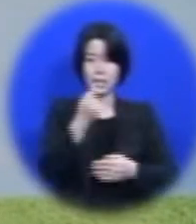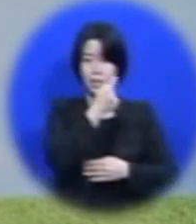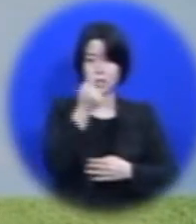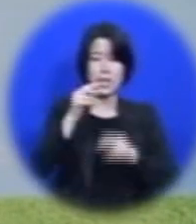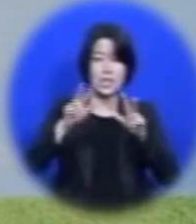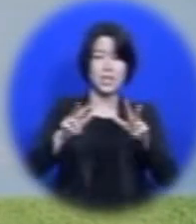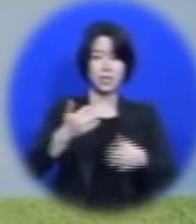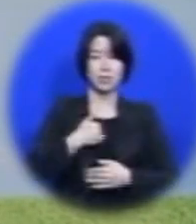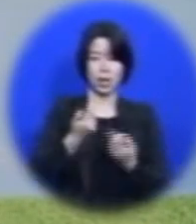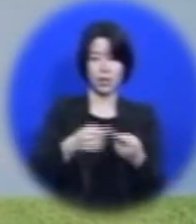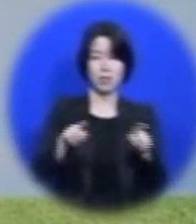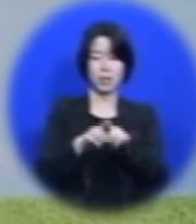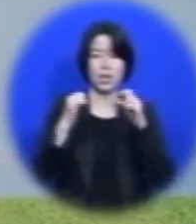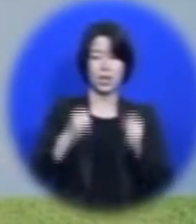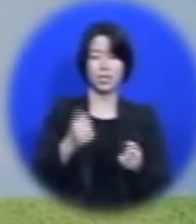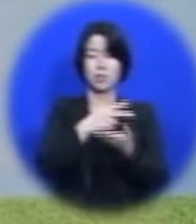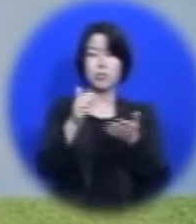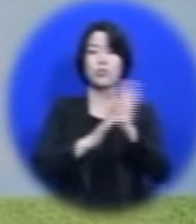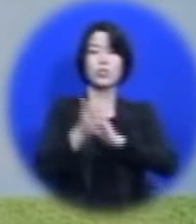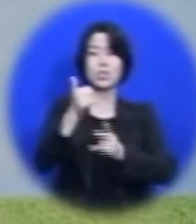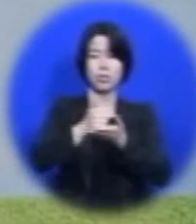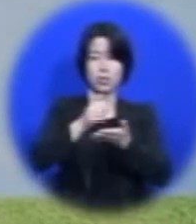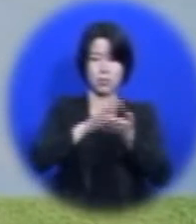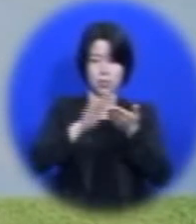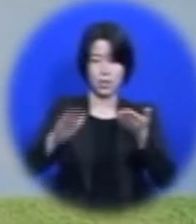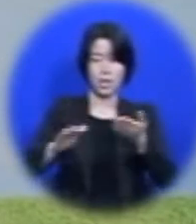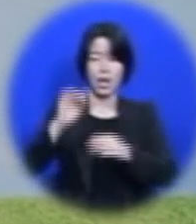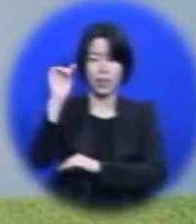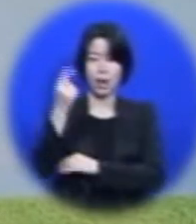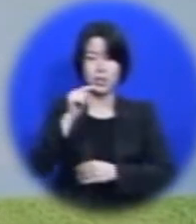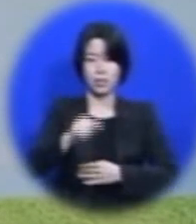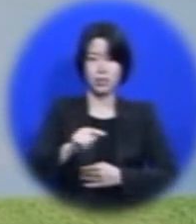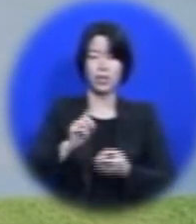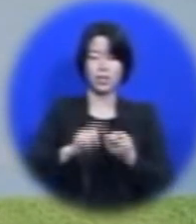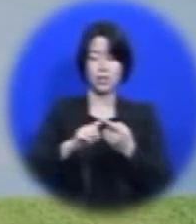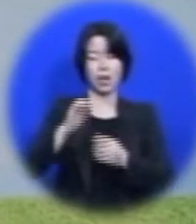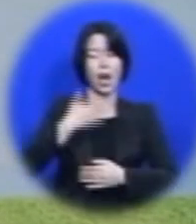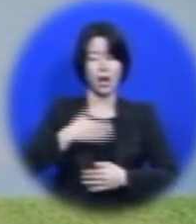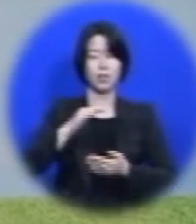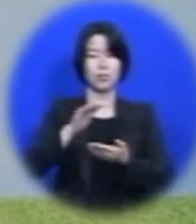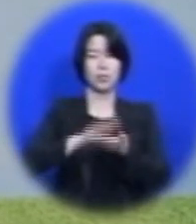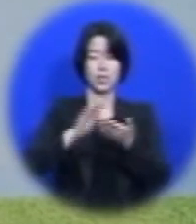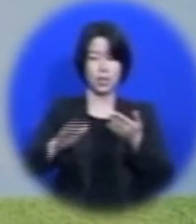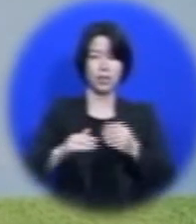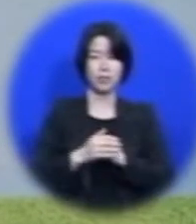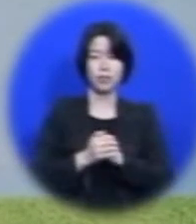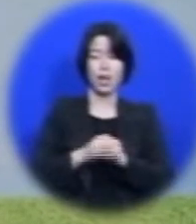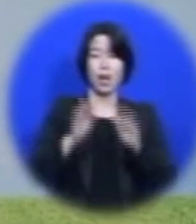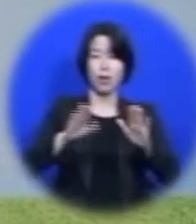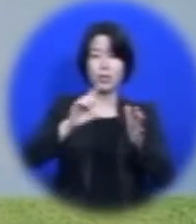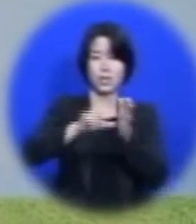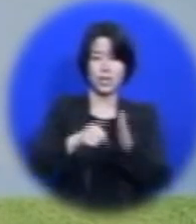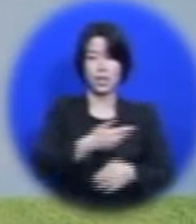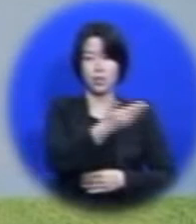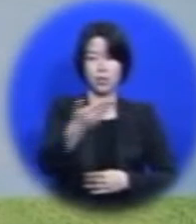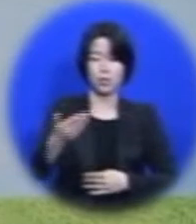나와 함께 계신 주 예수님이십니다. 다윗이 그 사실을 안 거죠. 오늘 이 시간